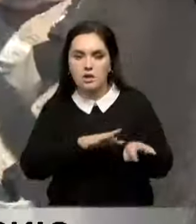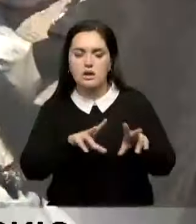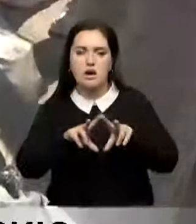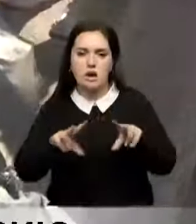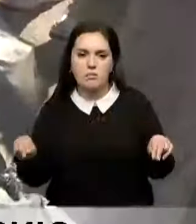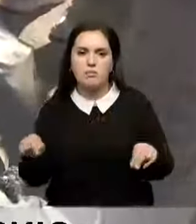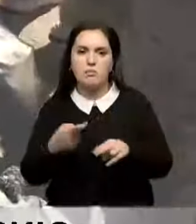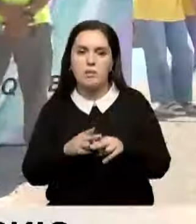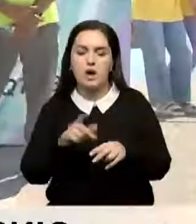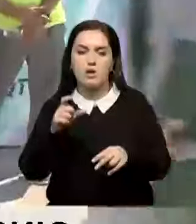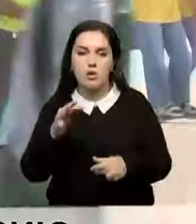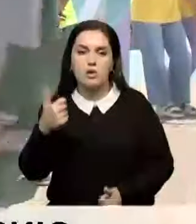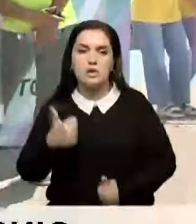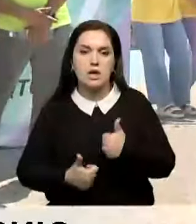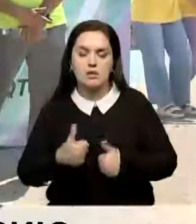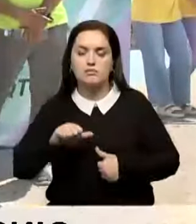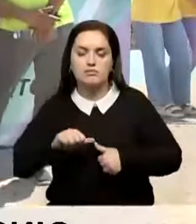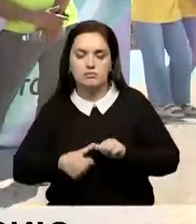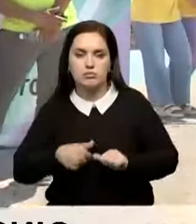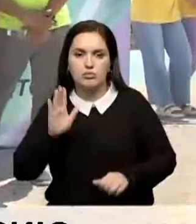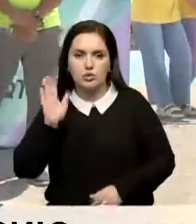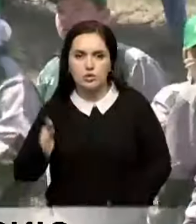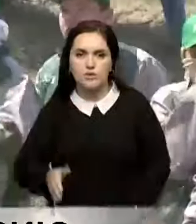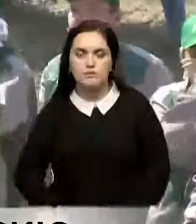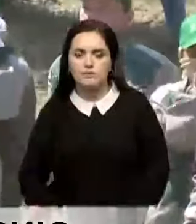такие необычные экосостязания на регулярной основе.